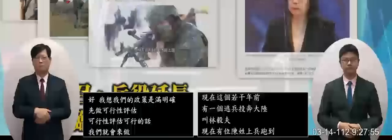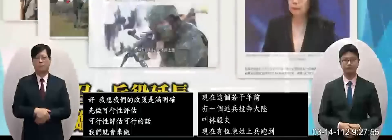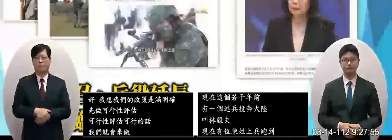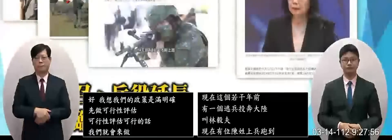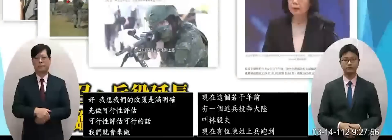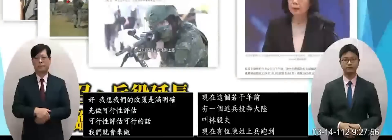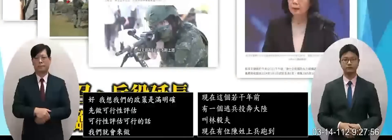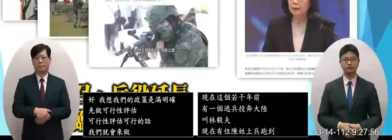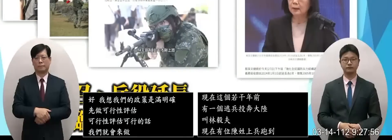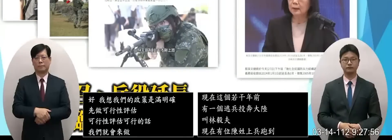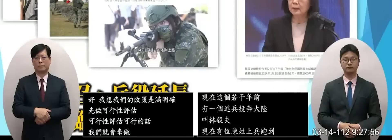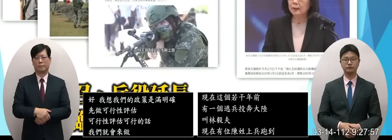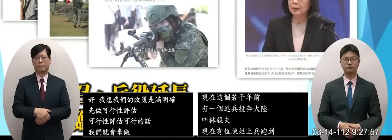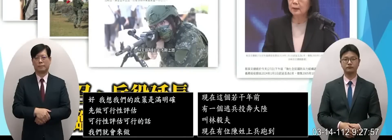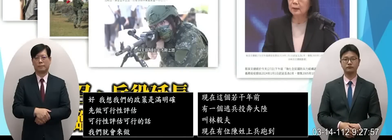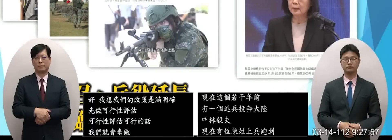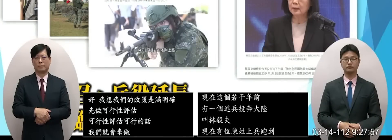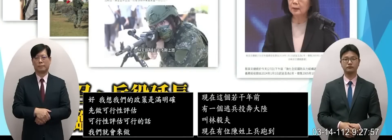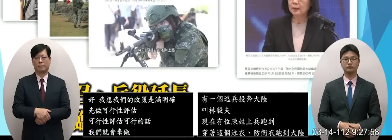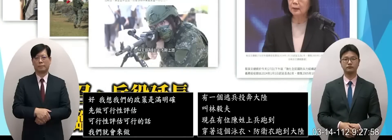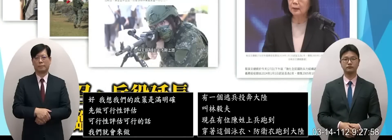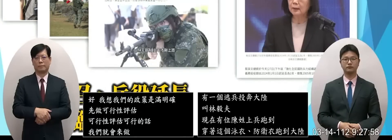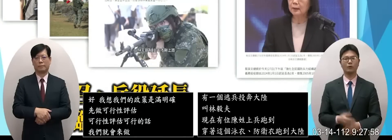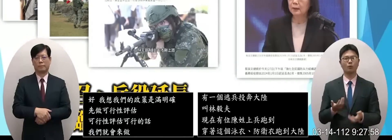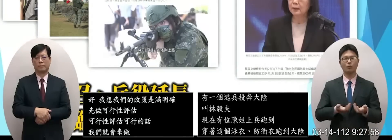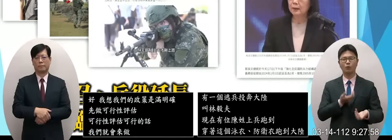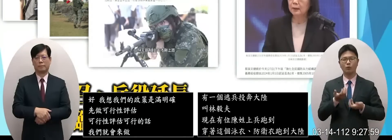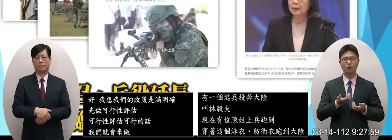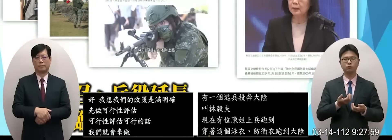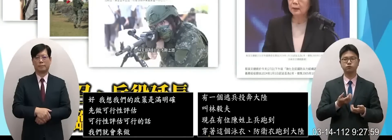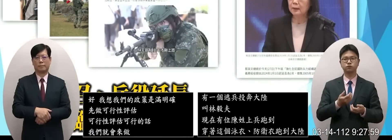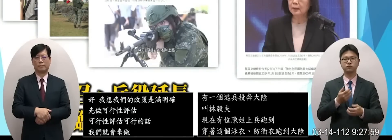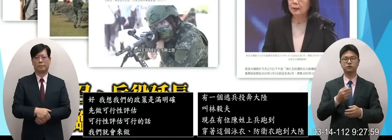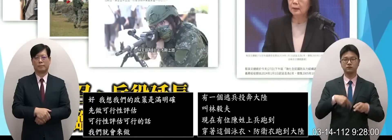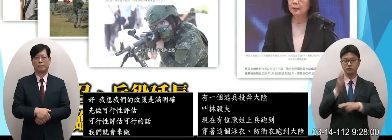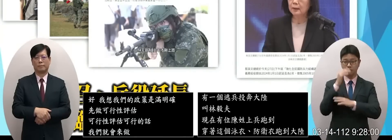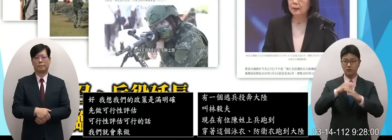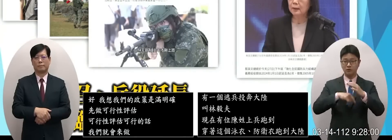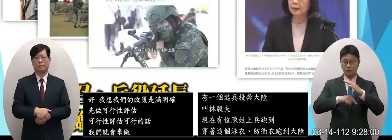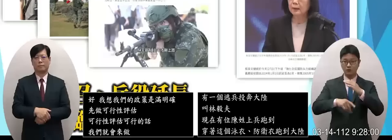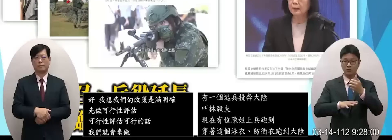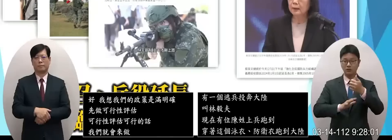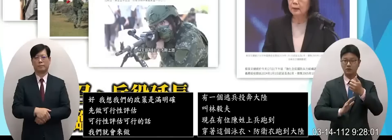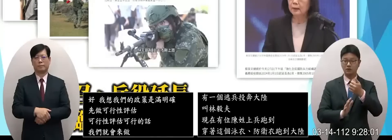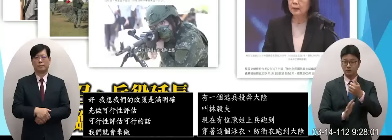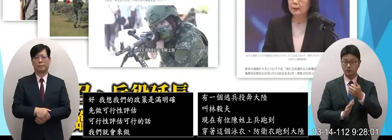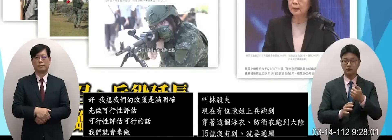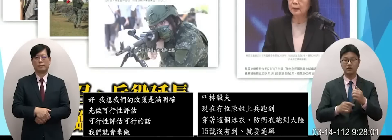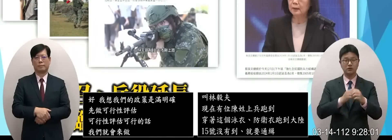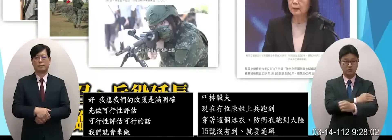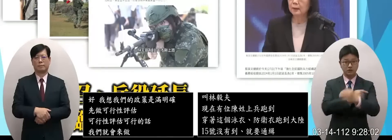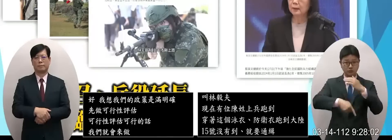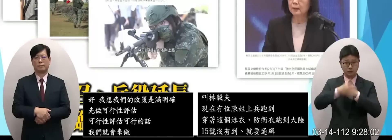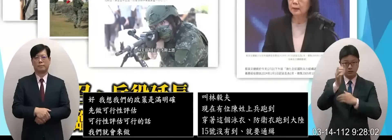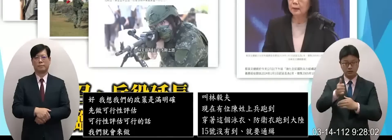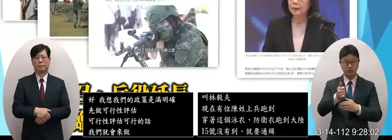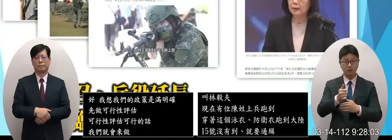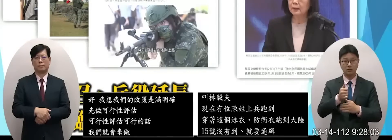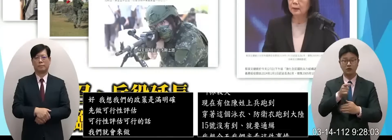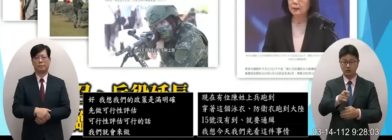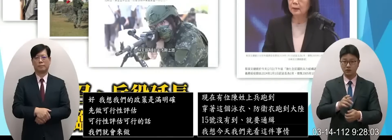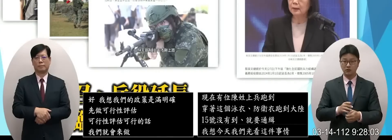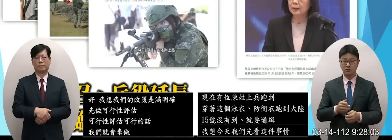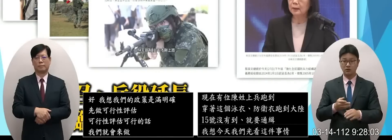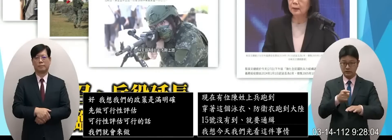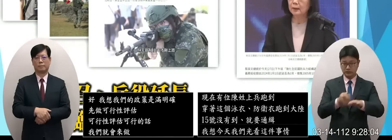个所谓的温暖内阁哈，我想陈院长。您带给台湾